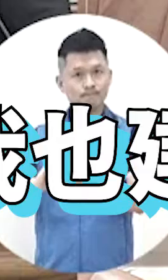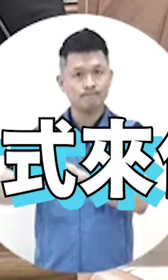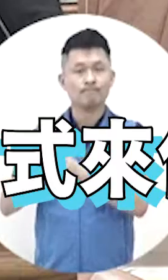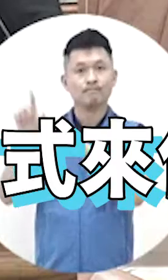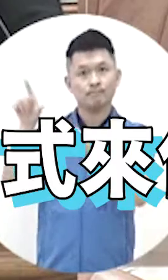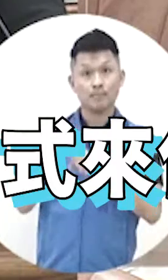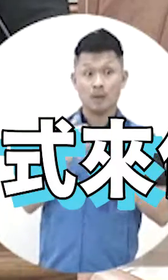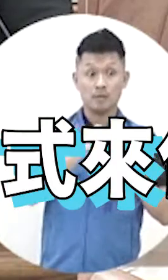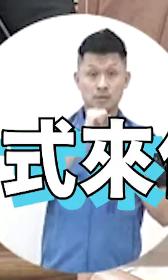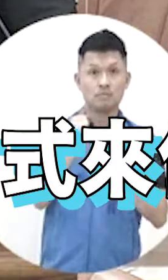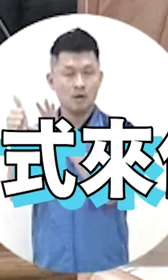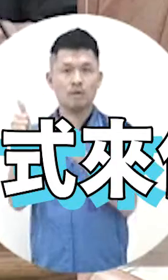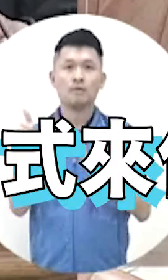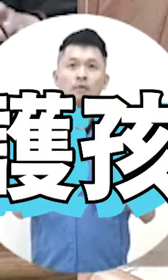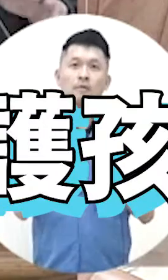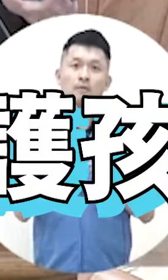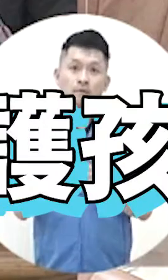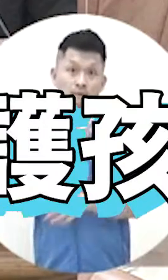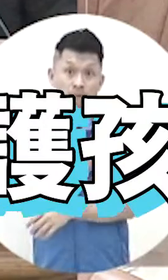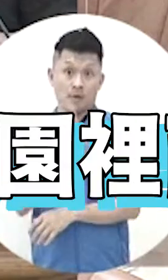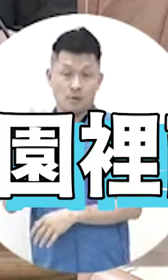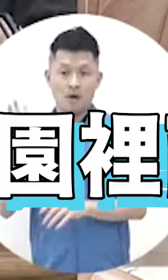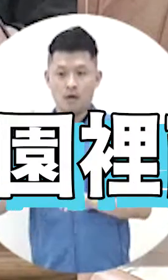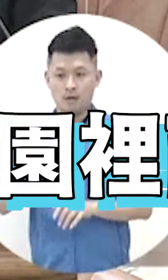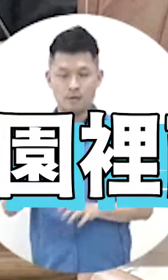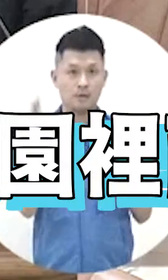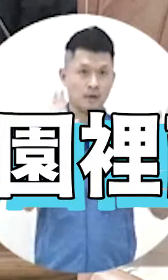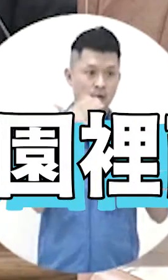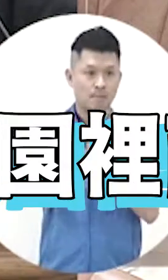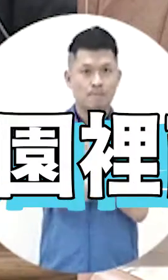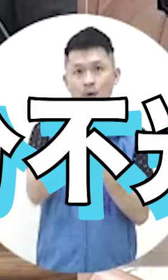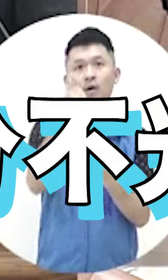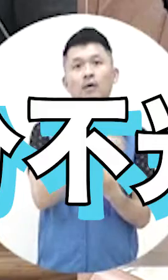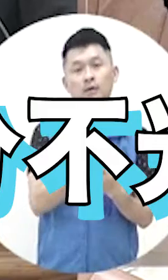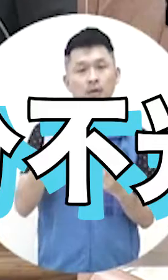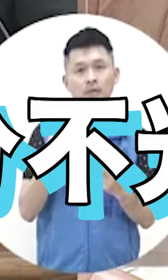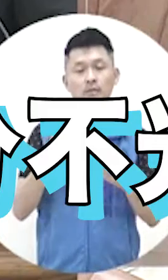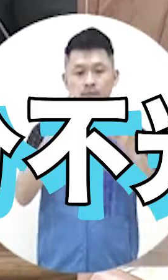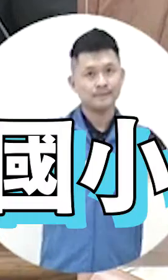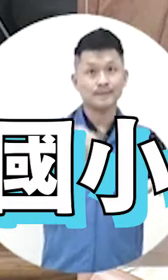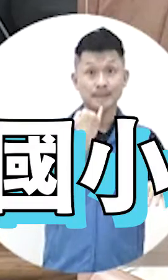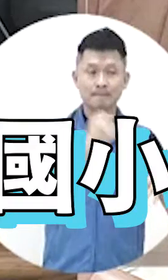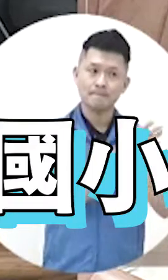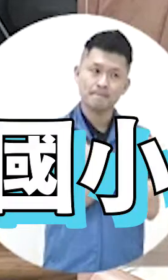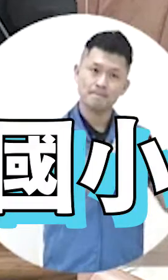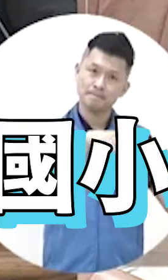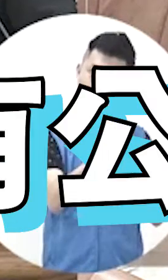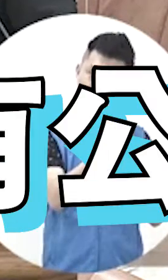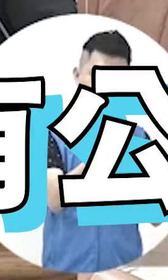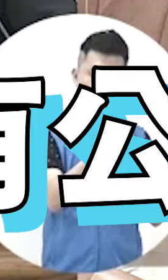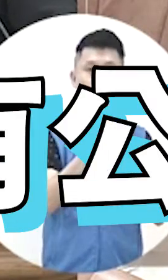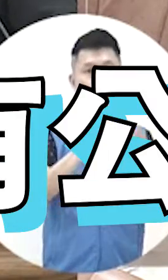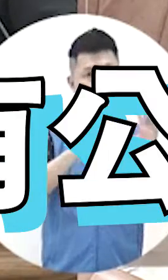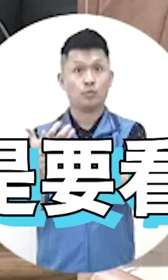也建议用这个方式来保护老师，也保护孩子们，让他们在校园里面能够安全。这个部分不单于幼儿园，包括国小老师。